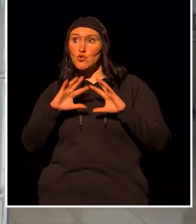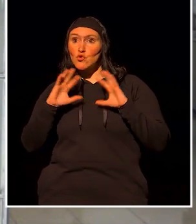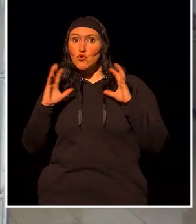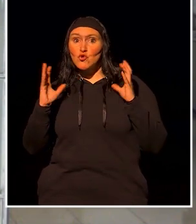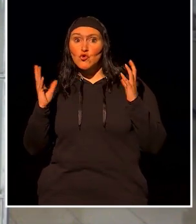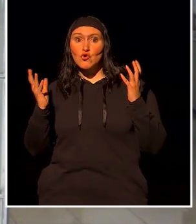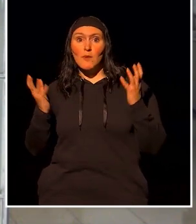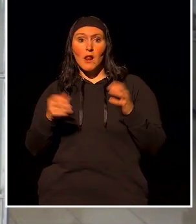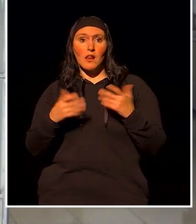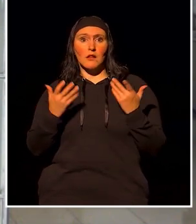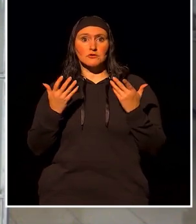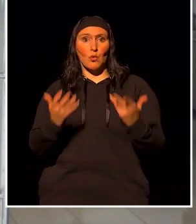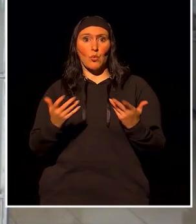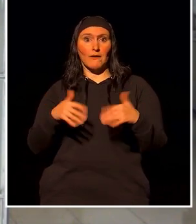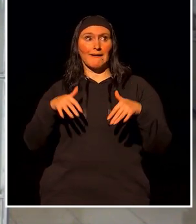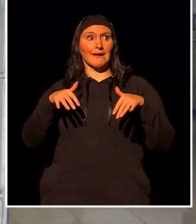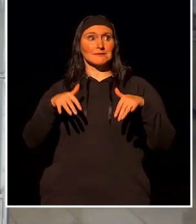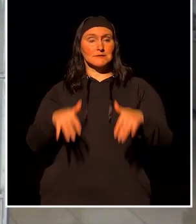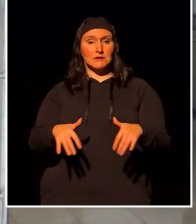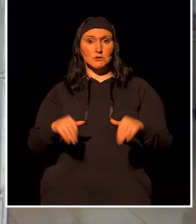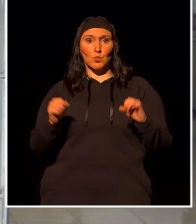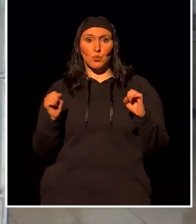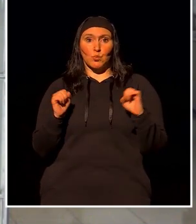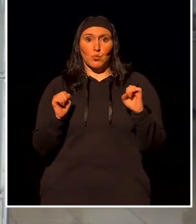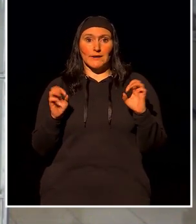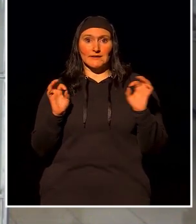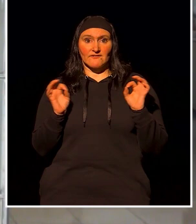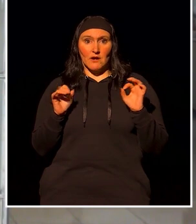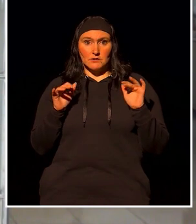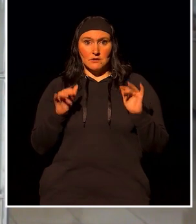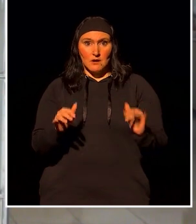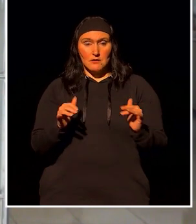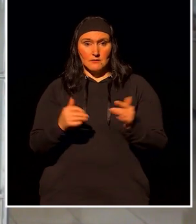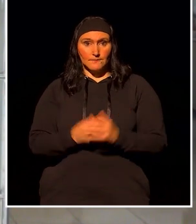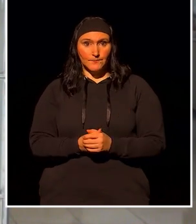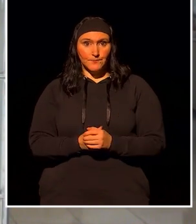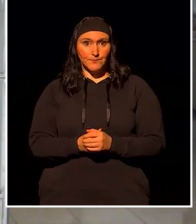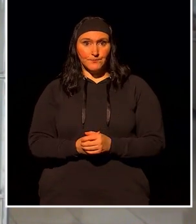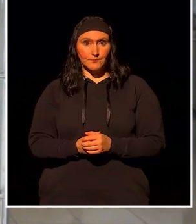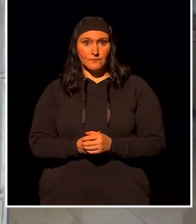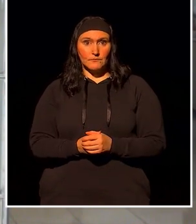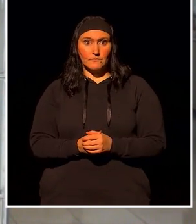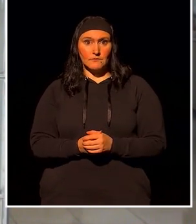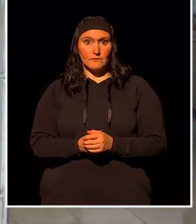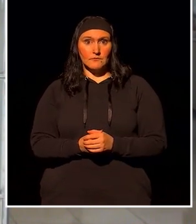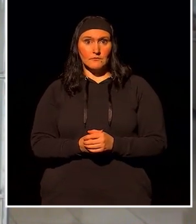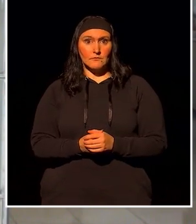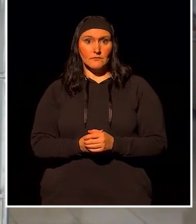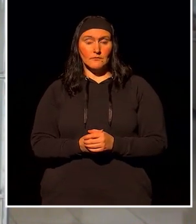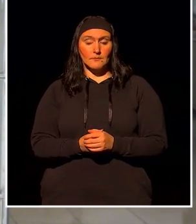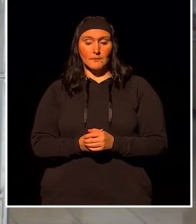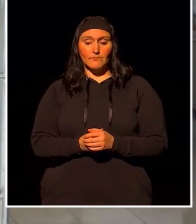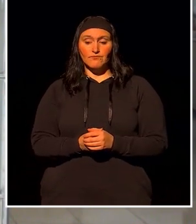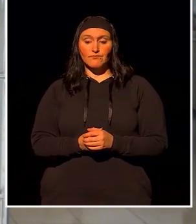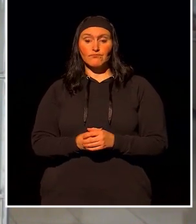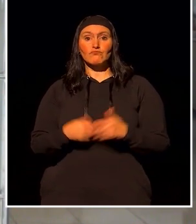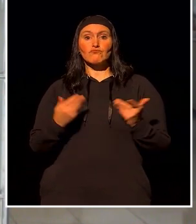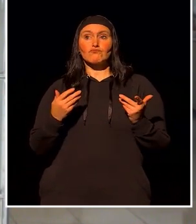Sinne, weil man plötzlich wieder mit dem Gefühl leben muss, dass das Leben